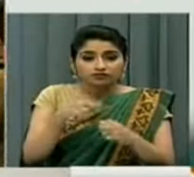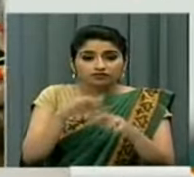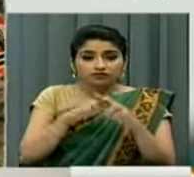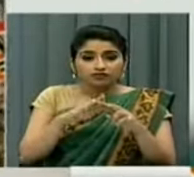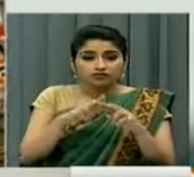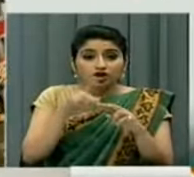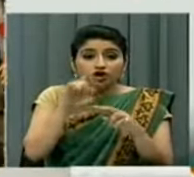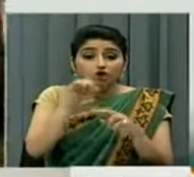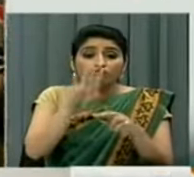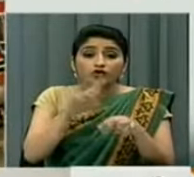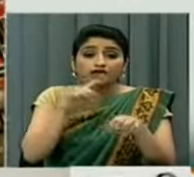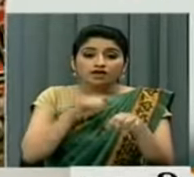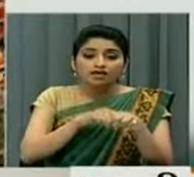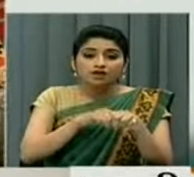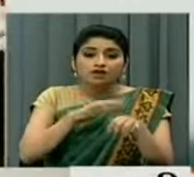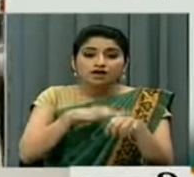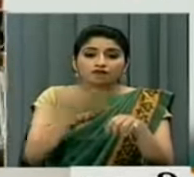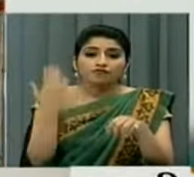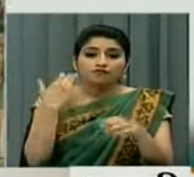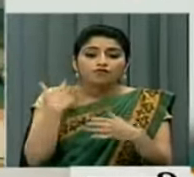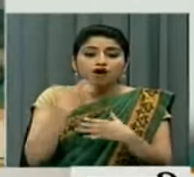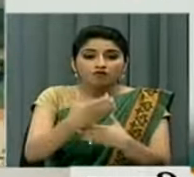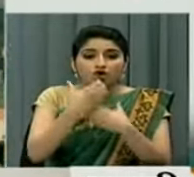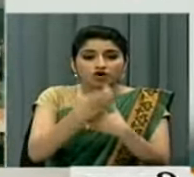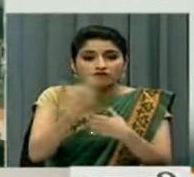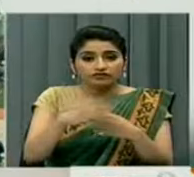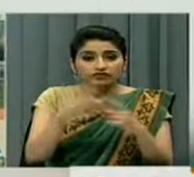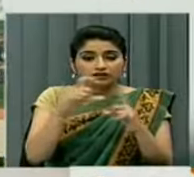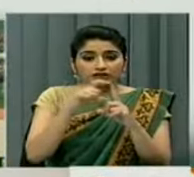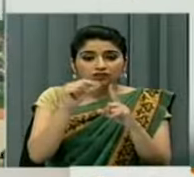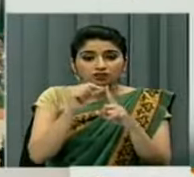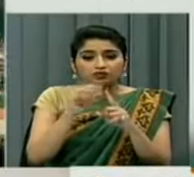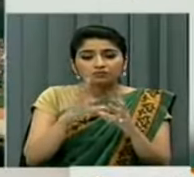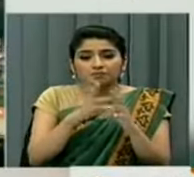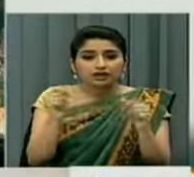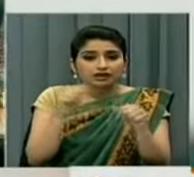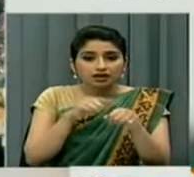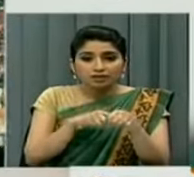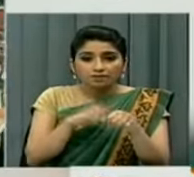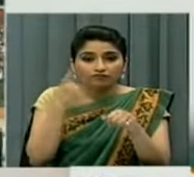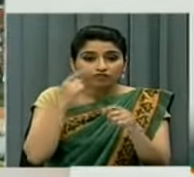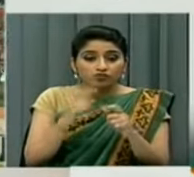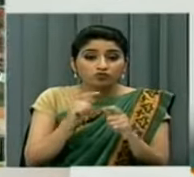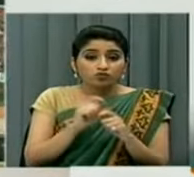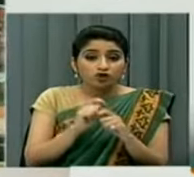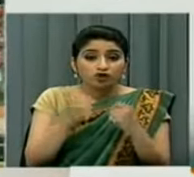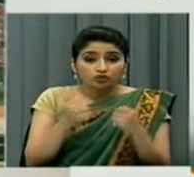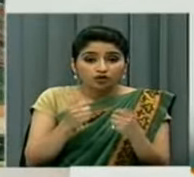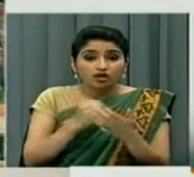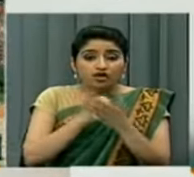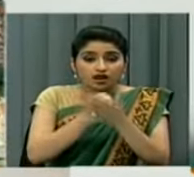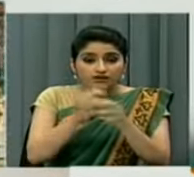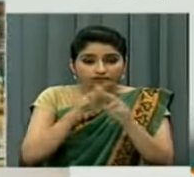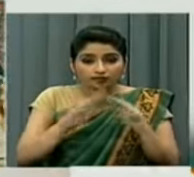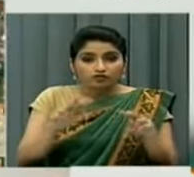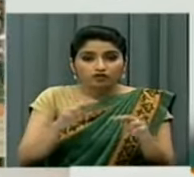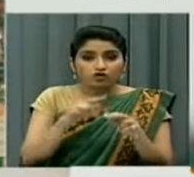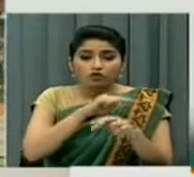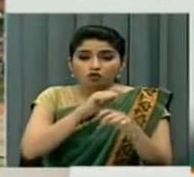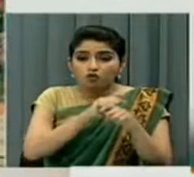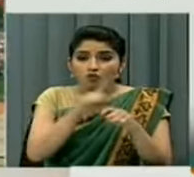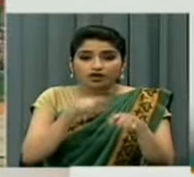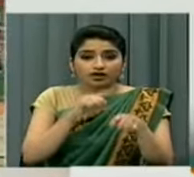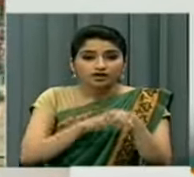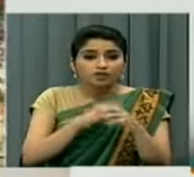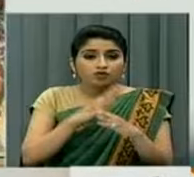करती, उनका हाथ कभी कंधे से लेवल से ऊपर नहीं जाता, इनका ऊपर जाता है। वो कोई बात नहीं, ये करना चाहते हैं। तो आप बता रहे हैं कि मार्चिंग,